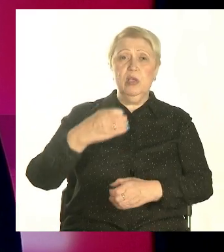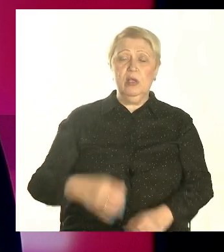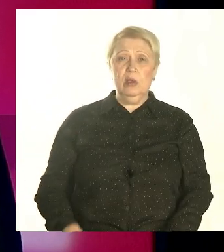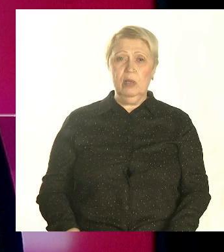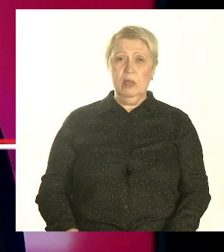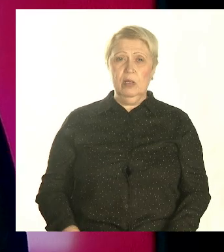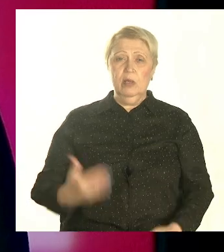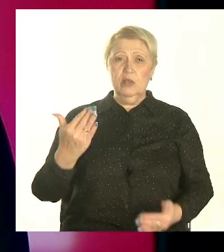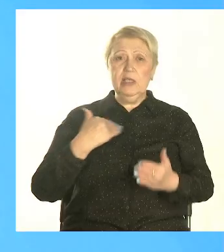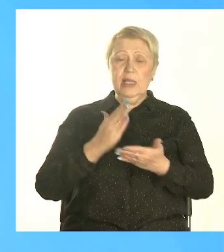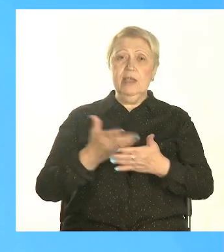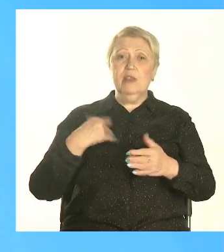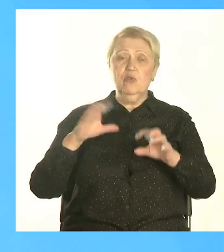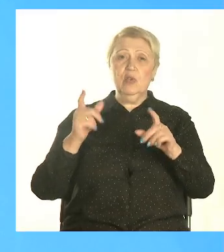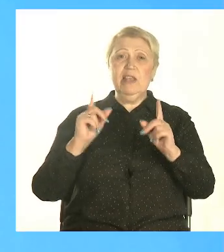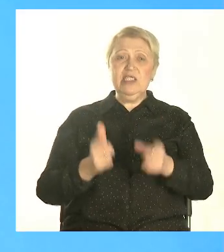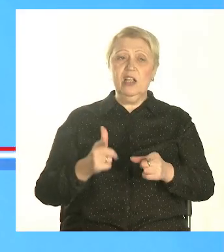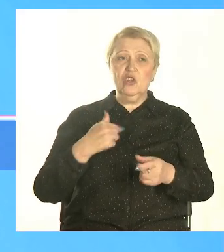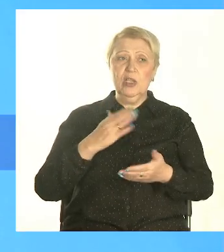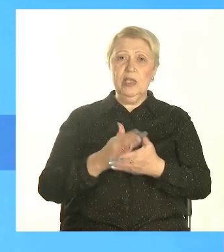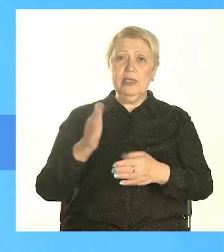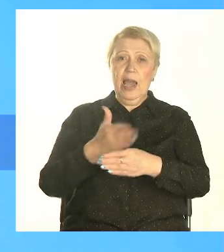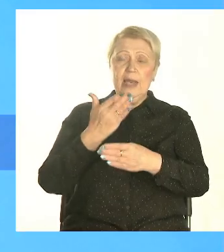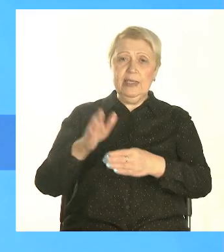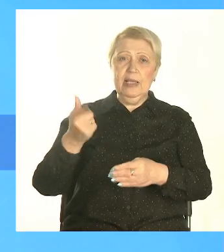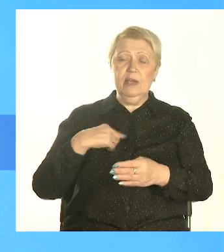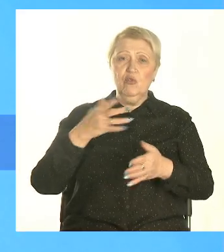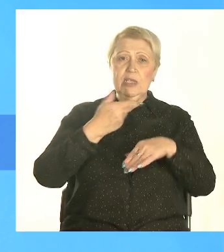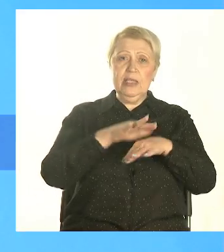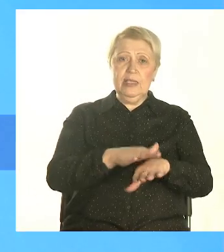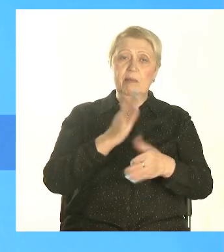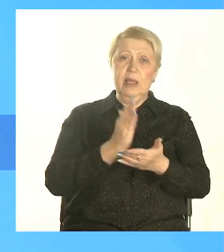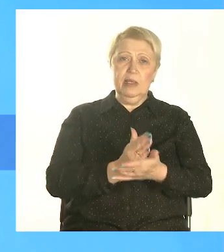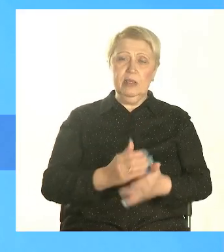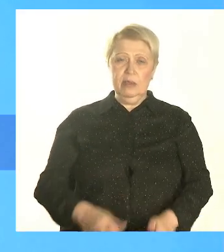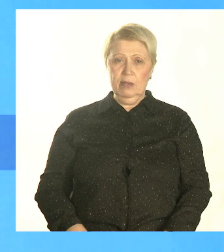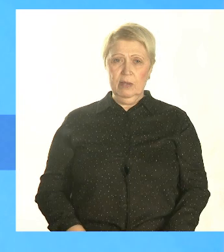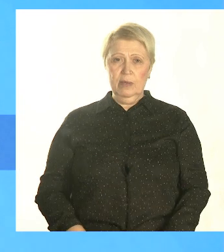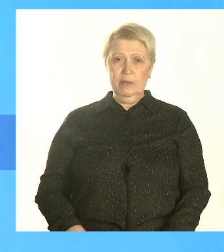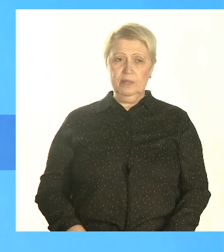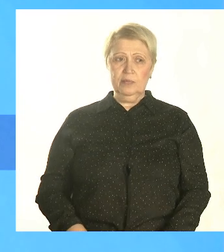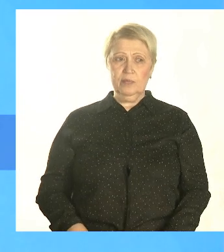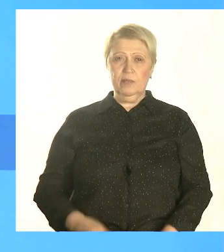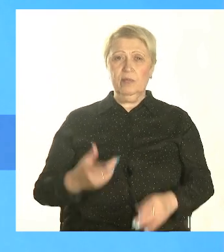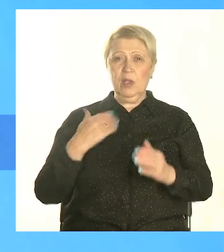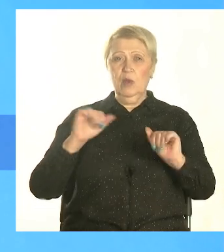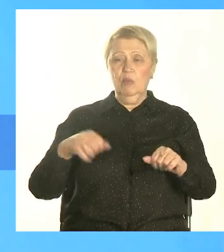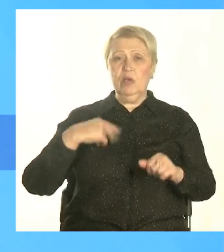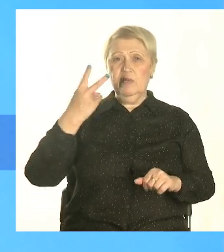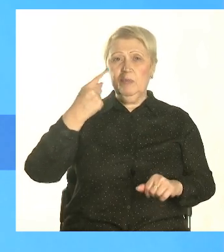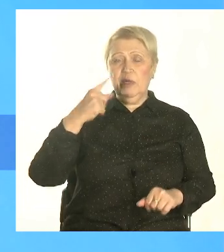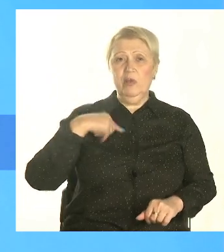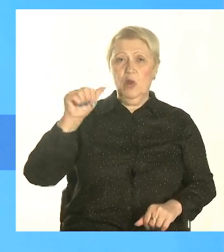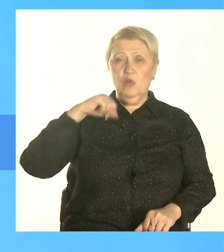оператором прописано, что он обязан внедрять раздельную систему обращения с отходами. Прямо в соглашении. Этапность, цифры, KPI? Они должны в 2021 году предоставить